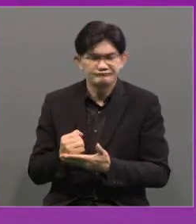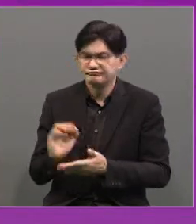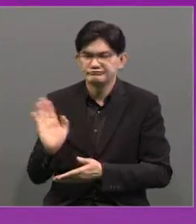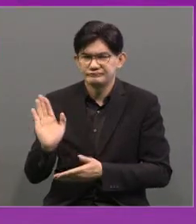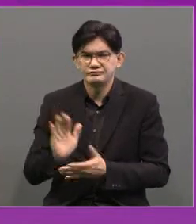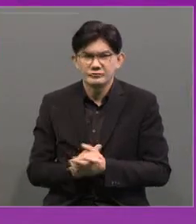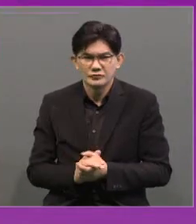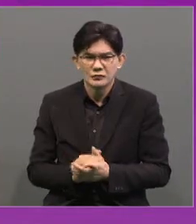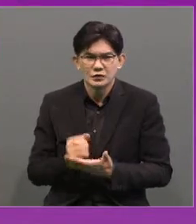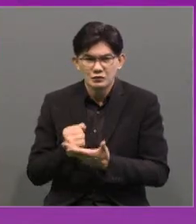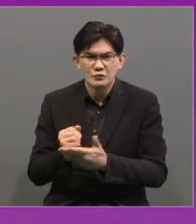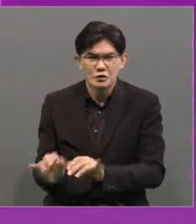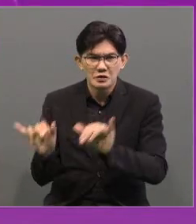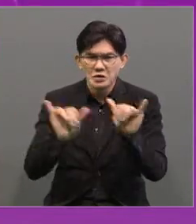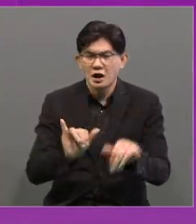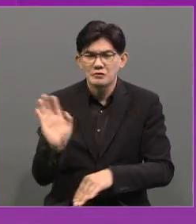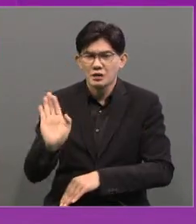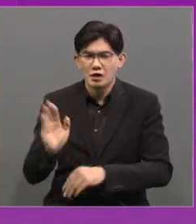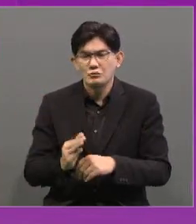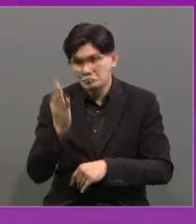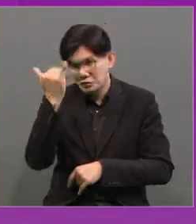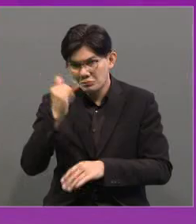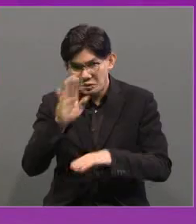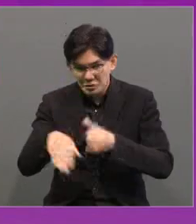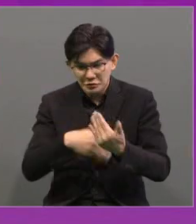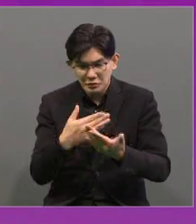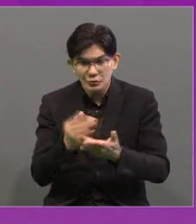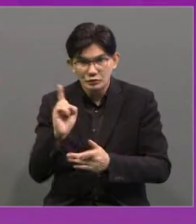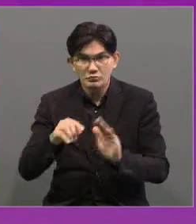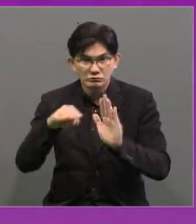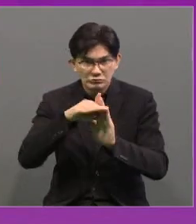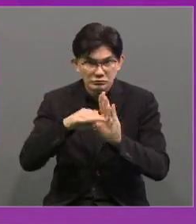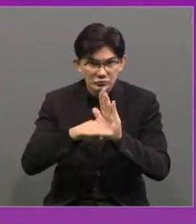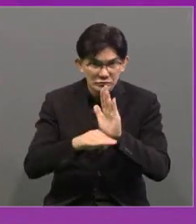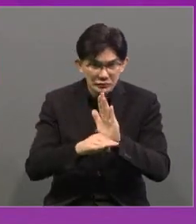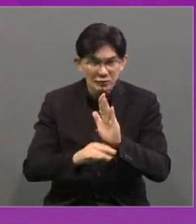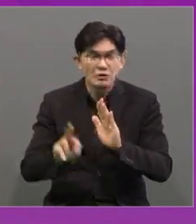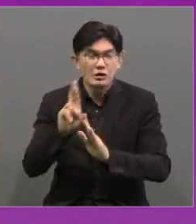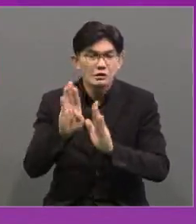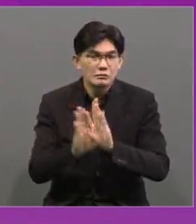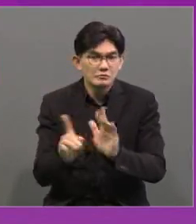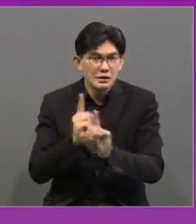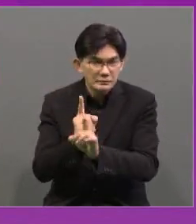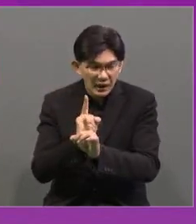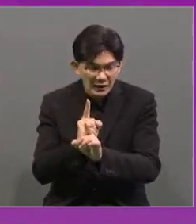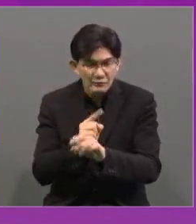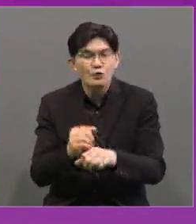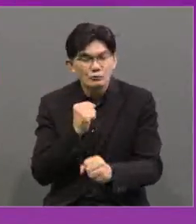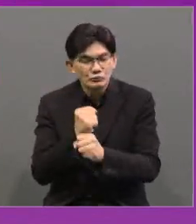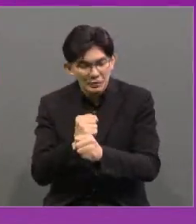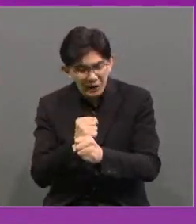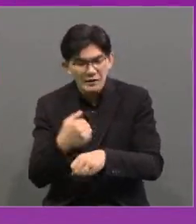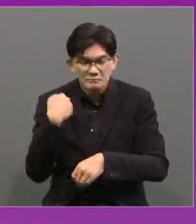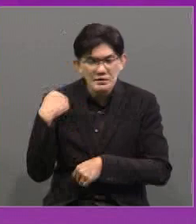วิ่งเต้นเรื่องของการโยกย้ายอะไรได้เพราะว่าทุกอย่างมันก็ต้องเป็นไปตามกระบวนการเป็นไปตามขั้นตอนต้องดูเรื่องของผลงานอะไรด้ว